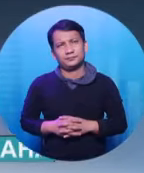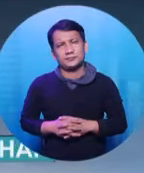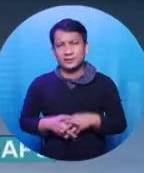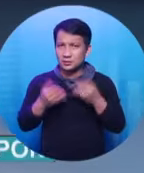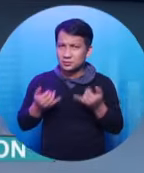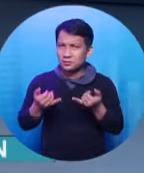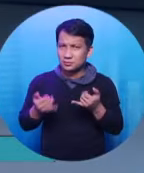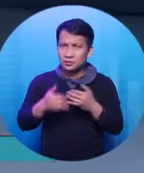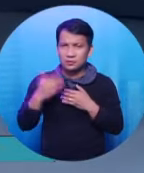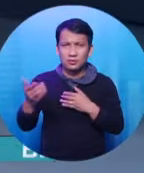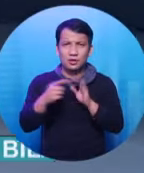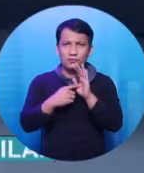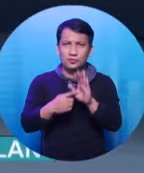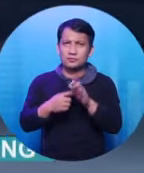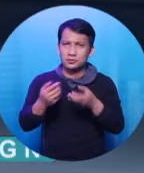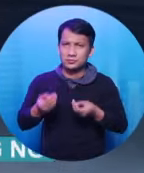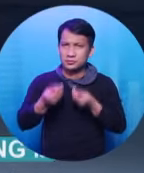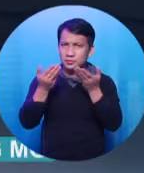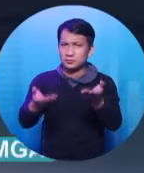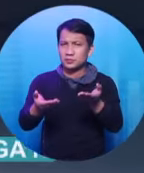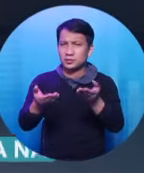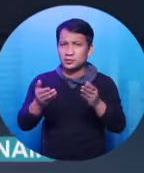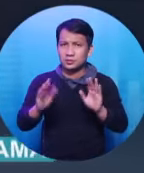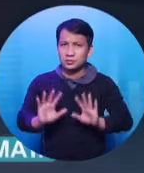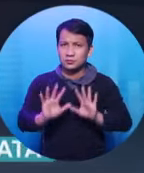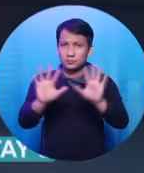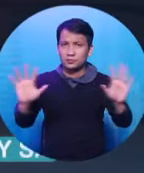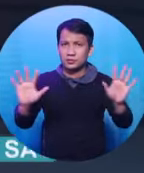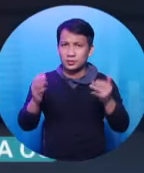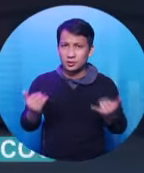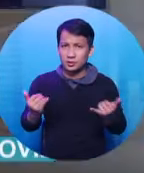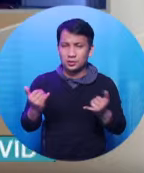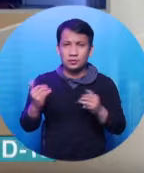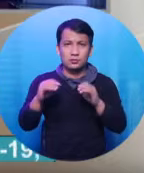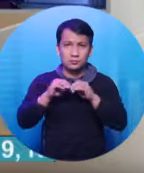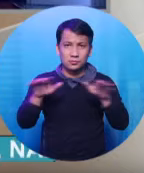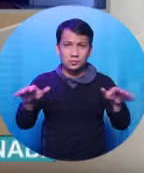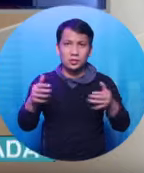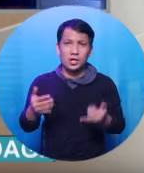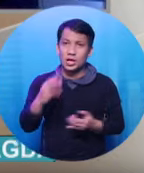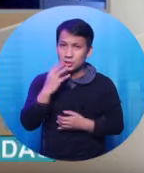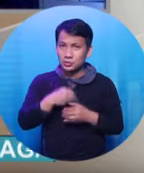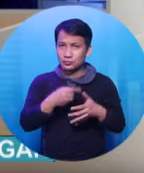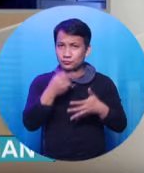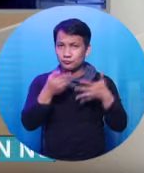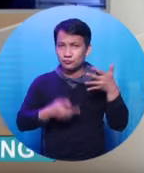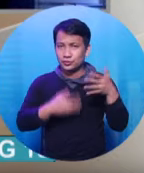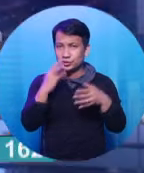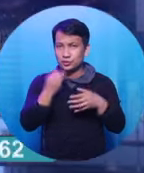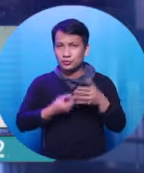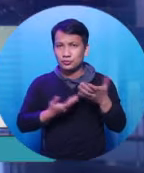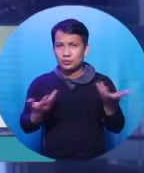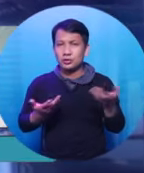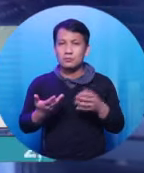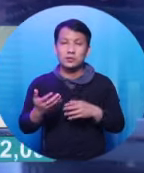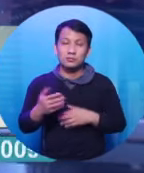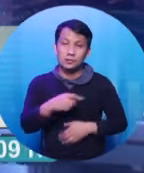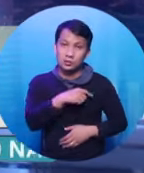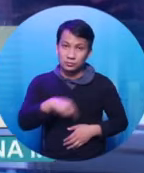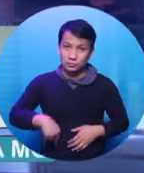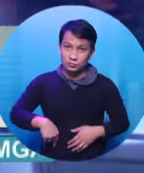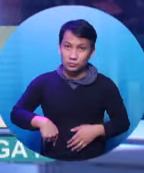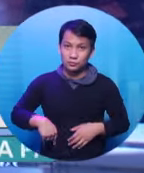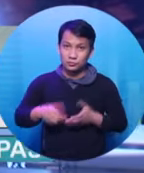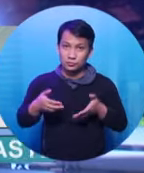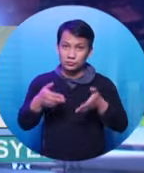Dito na tayo sa segment na magbibigay po kayo sa mga frontliner ngayong pandemya. Chang Mark, sino-sino ba sila? Idol, mga reyna ng lansangan